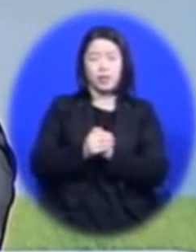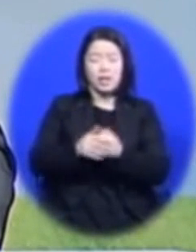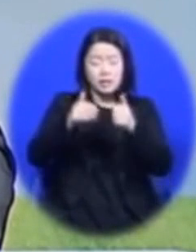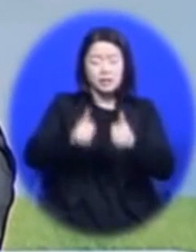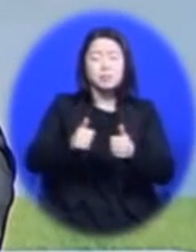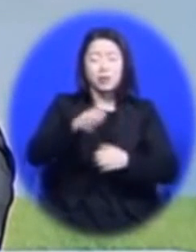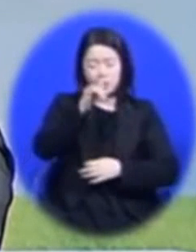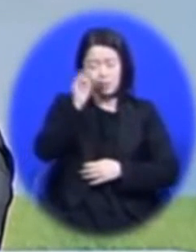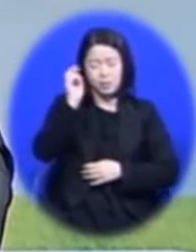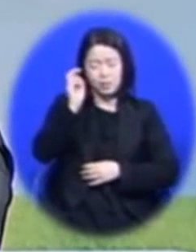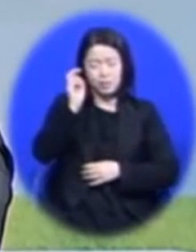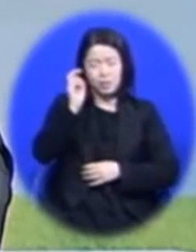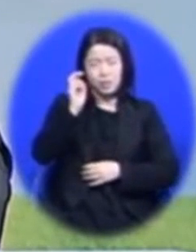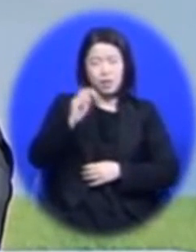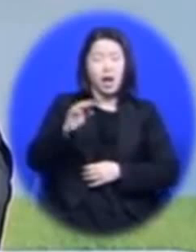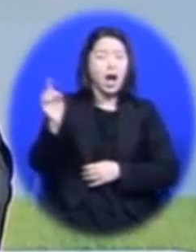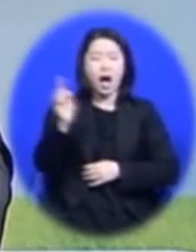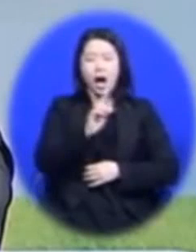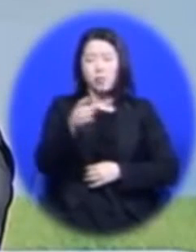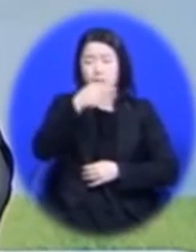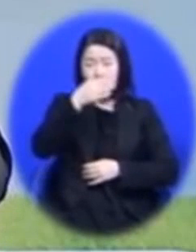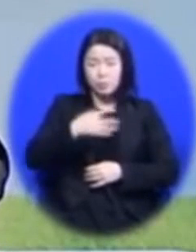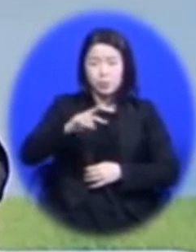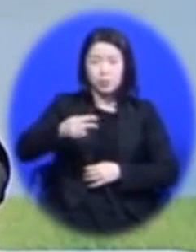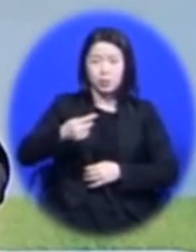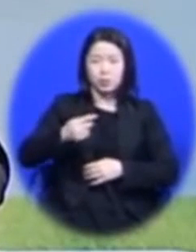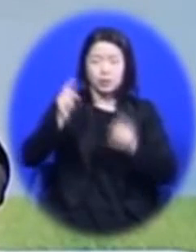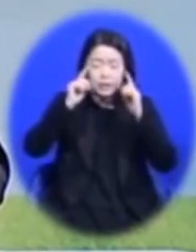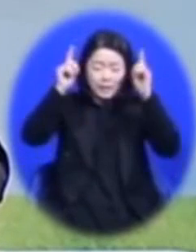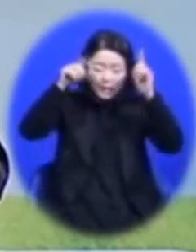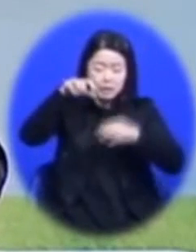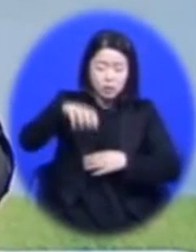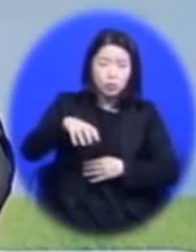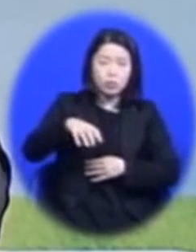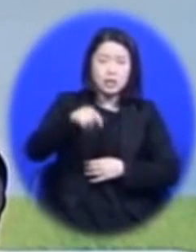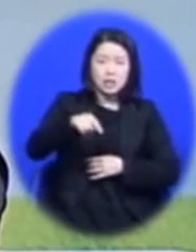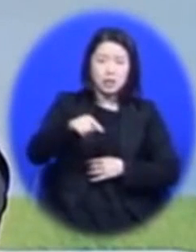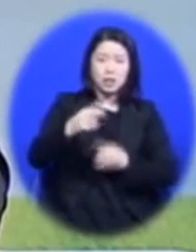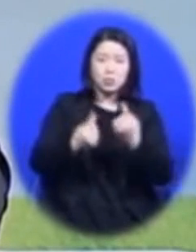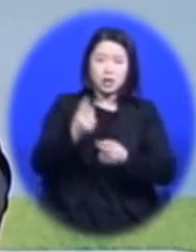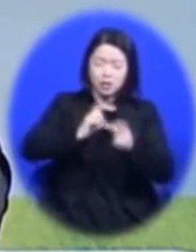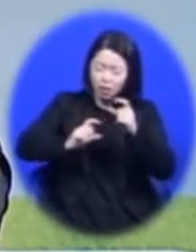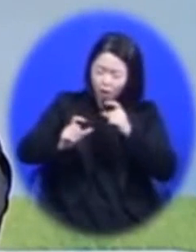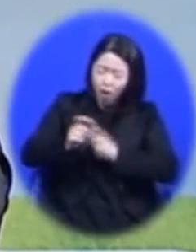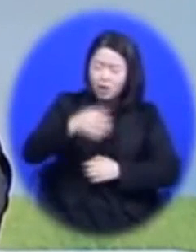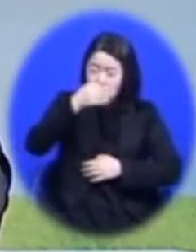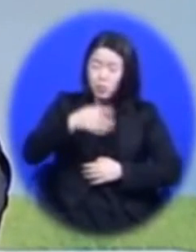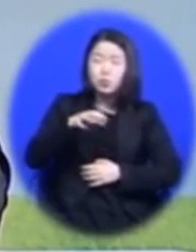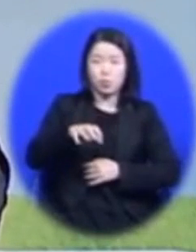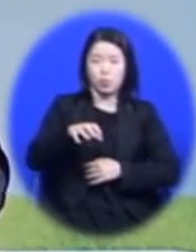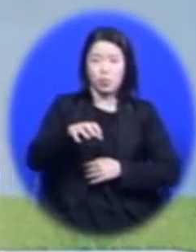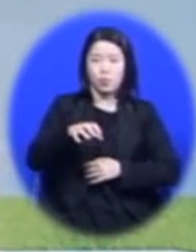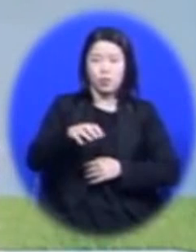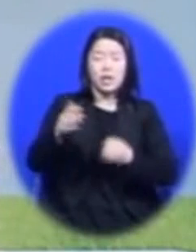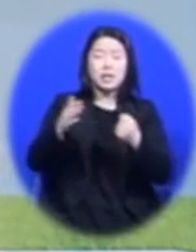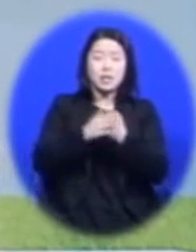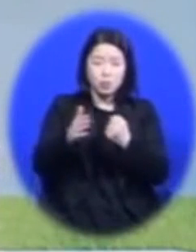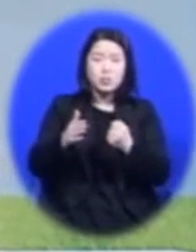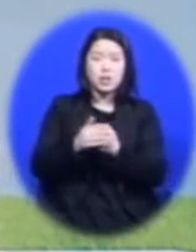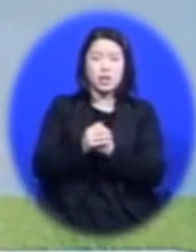심판이 있지. 아무리 힘들어도 지옥은 여기보다도 훨씬 더 힘든 곳인데,